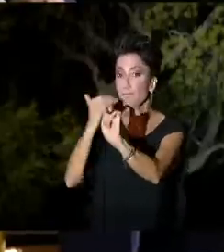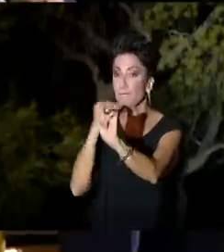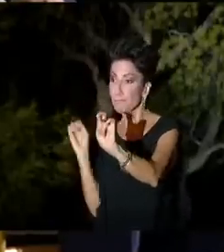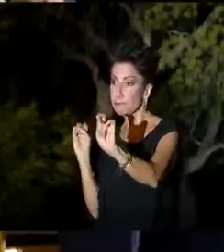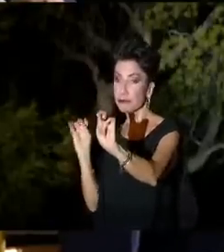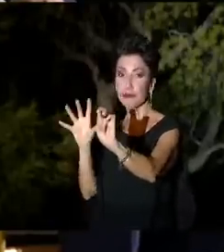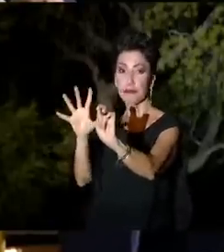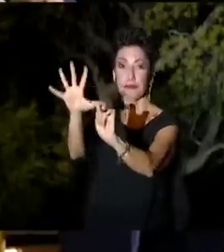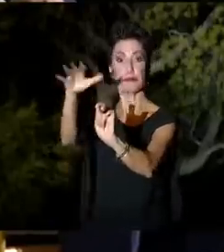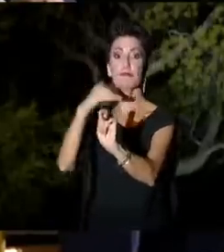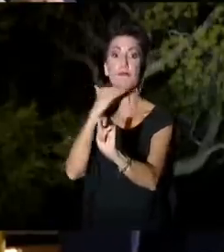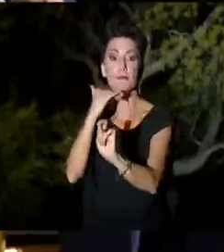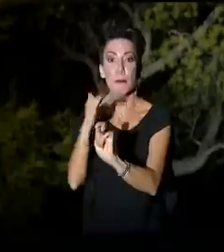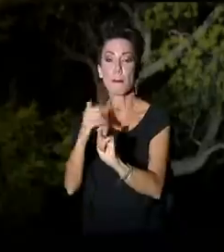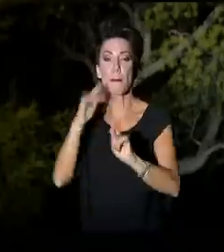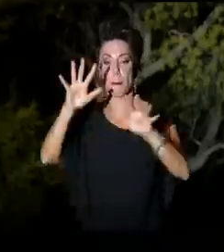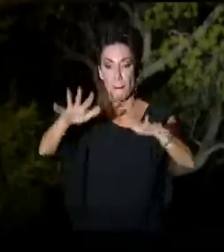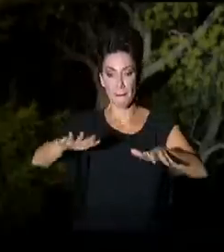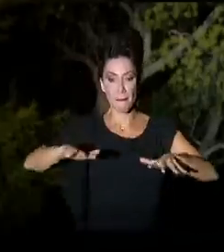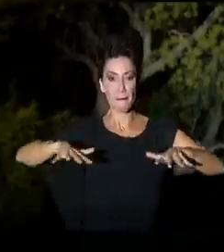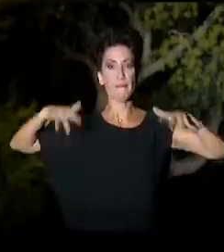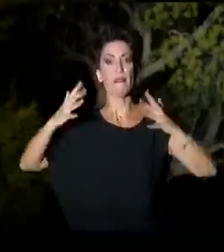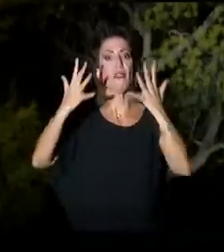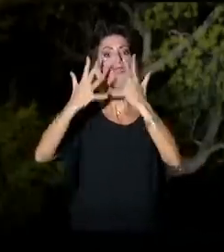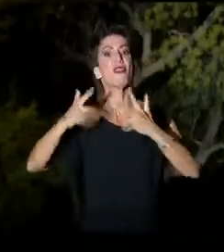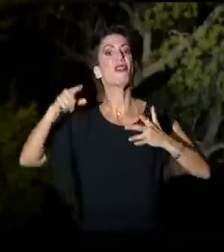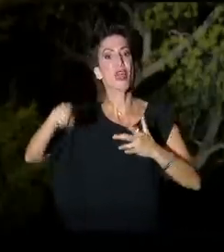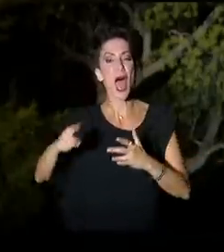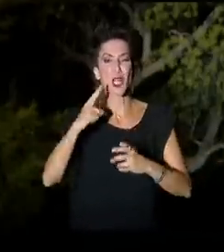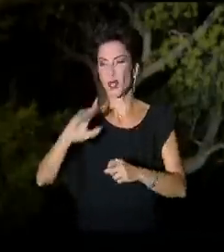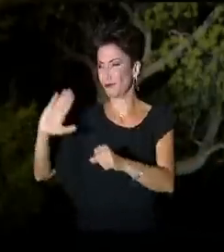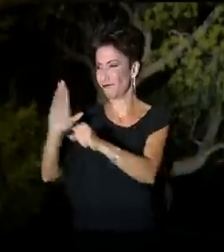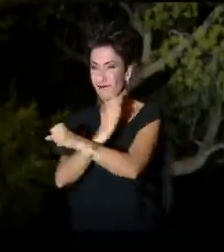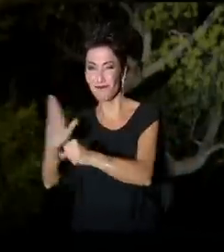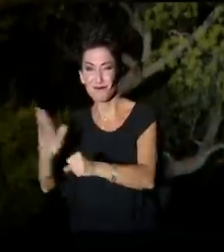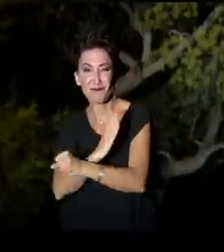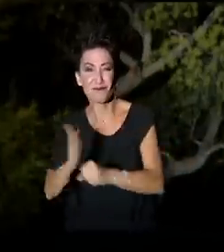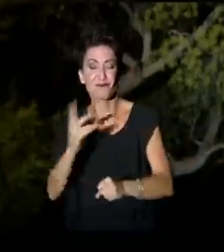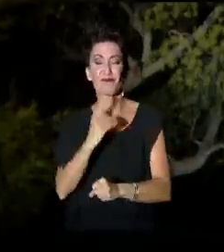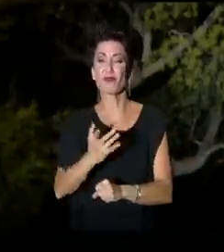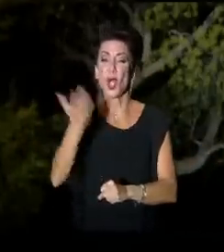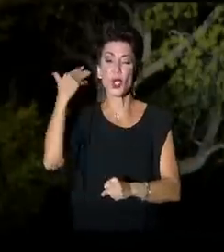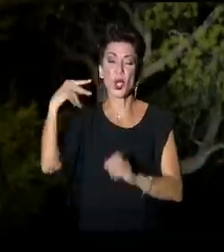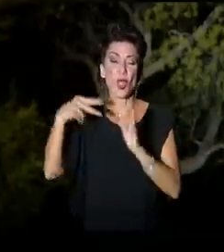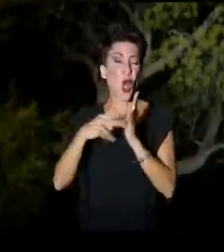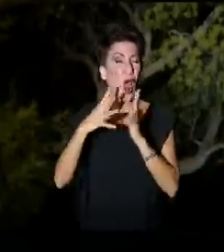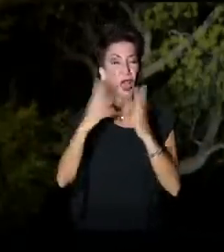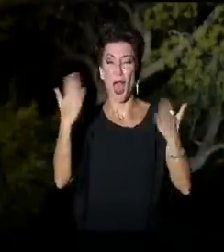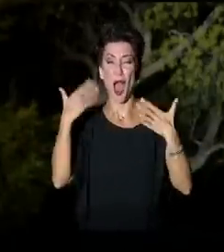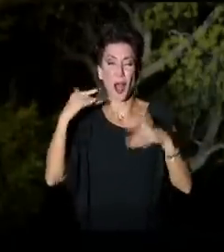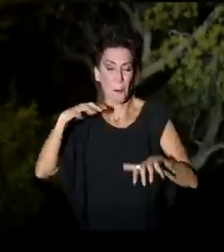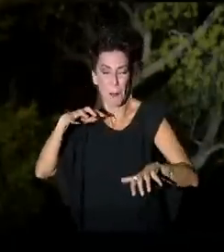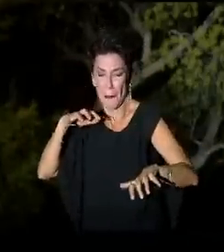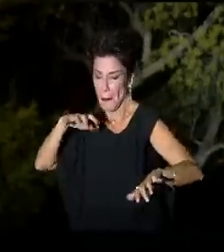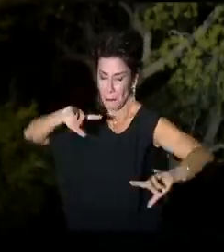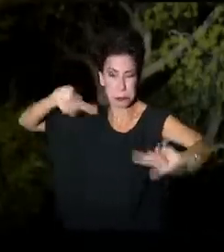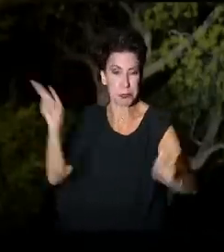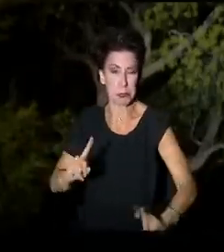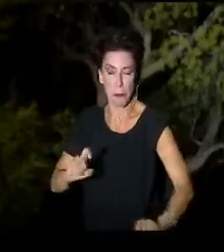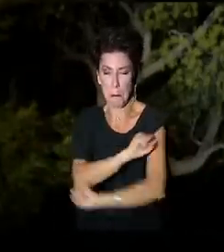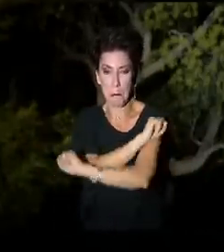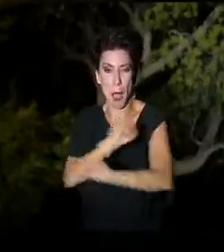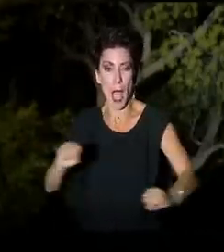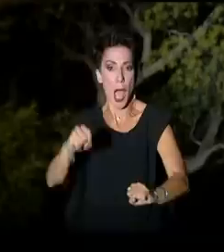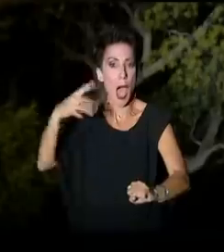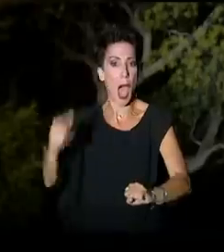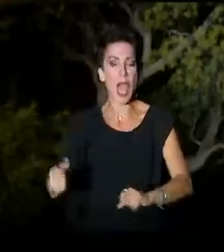και του Διονυσιακού Θεάτρου, καταστροφή προβολέων από το κεραυνικό πλήγμα της Άνοιξης του 2019, έλλειψη των αρχικών λαμπτήρων στην